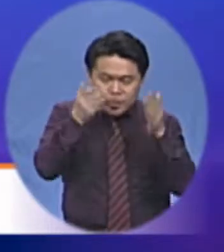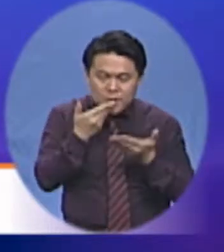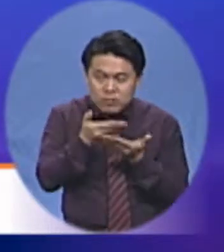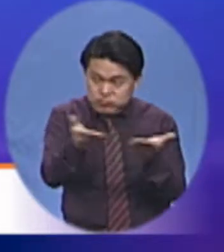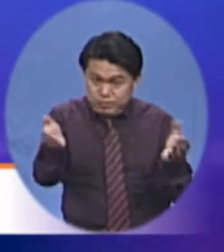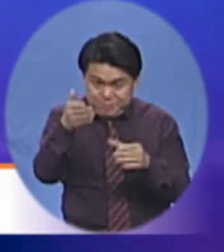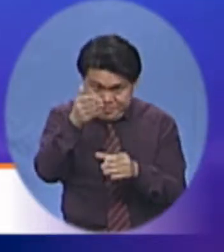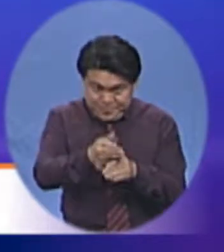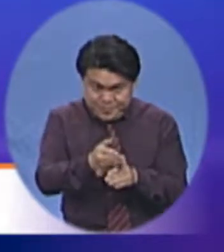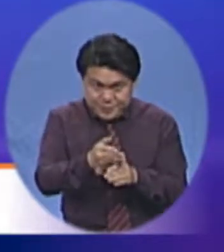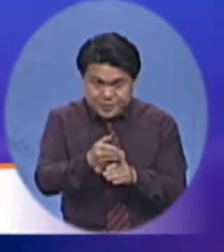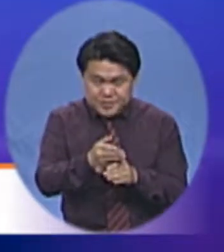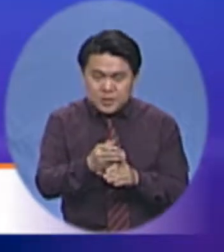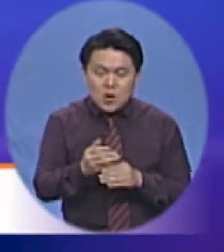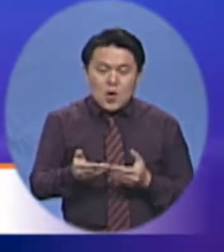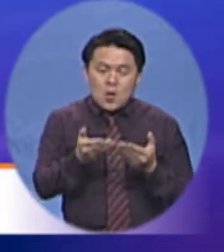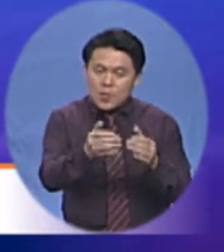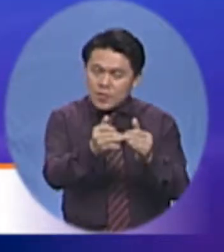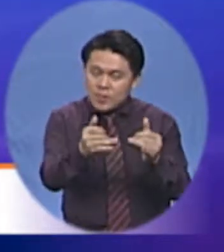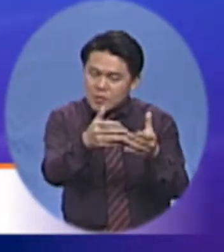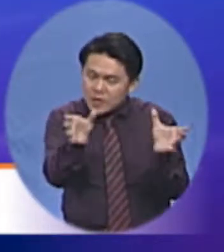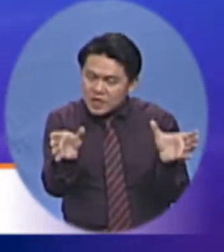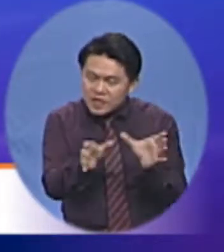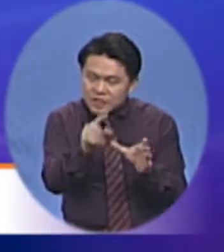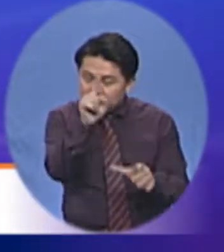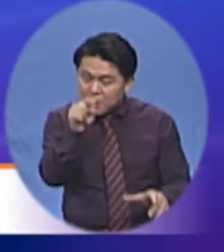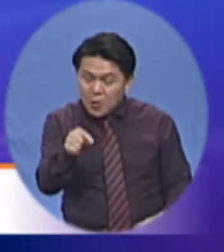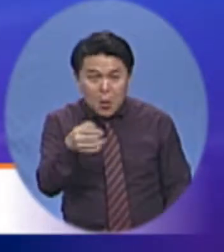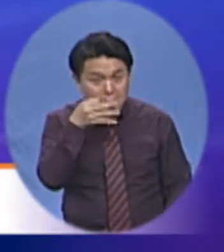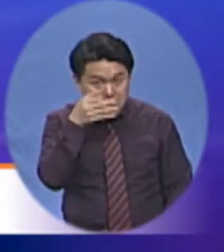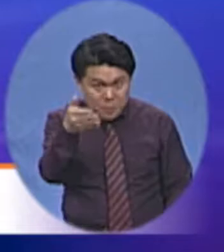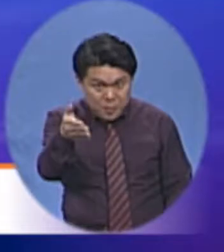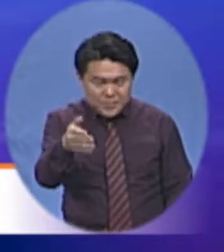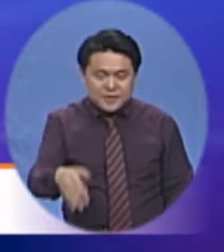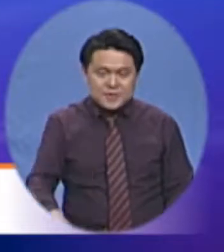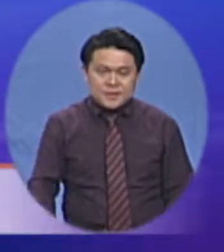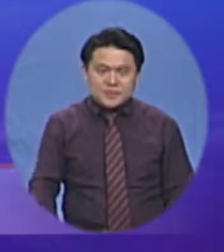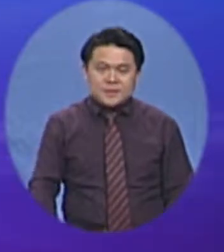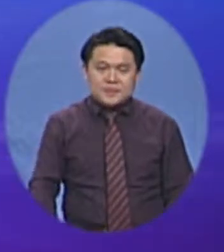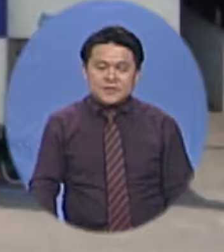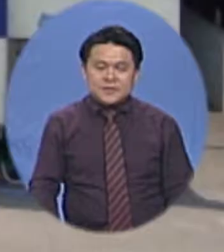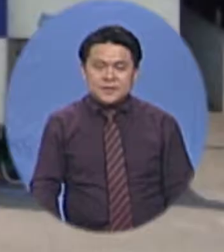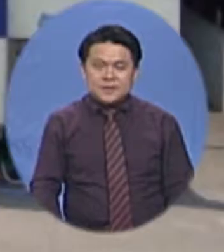있다고 합니다. 어떤 자원봉사 단체인지 함께 만나보시죠. 이재영 기자입니다.